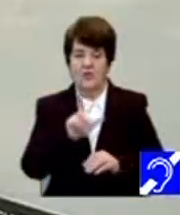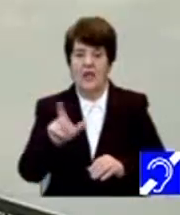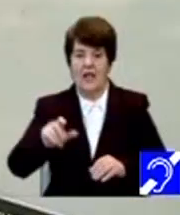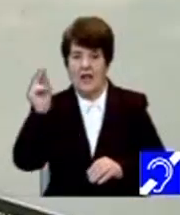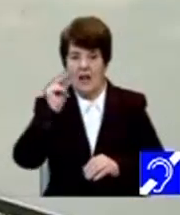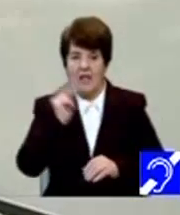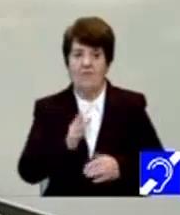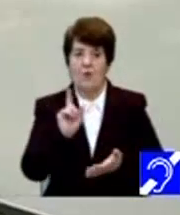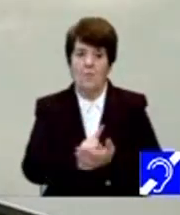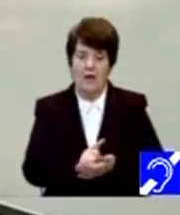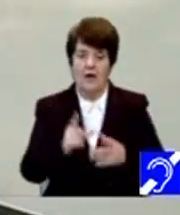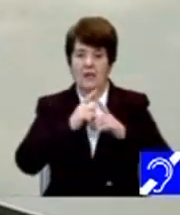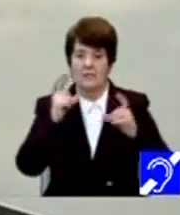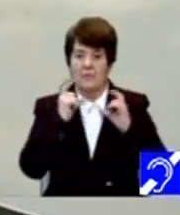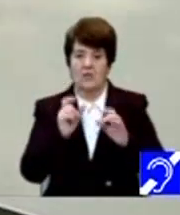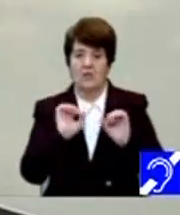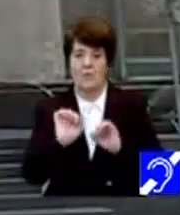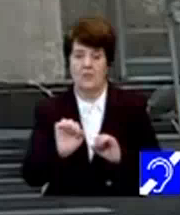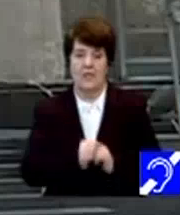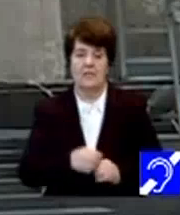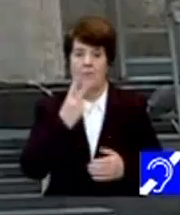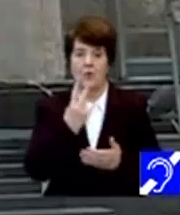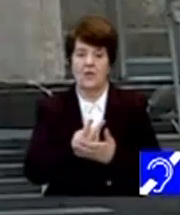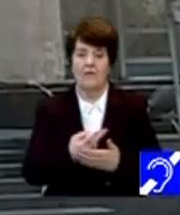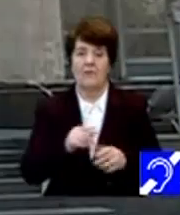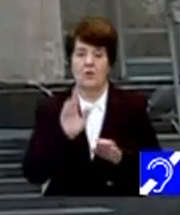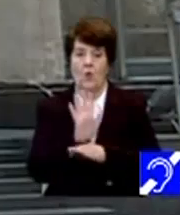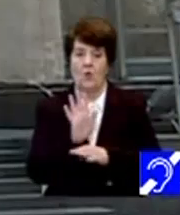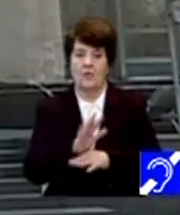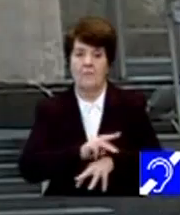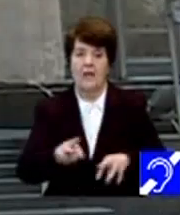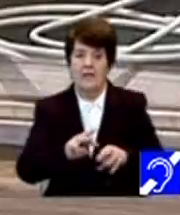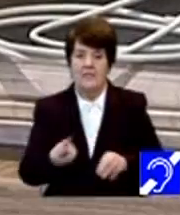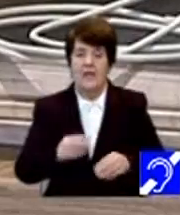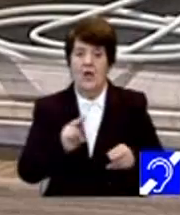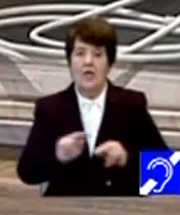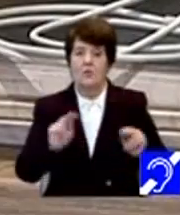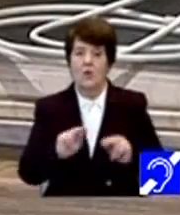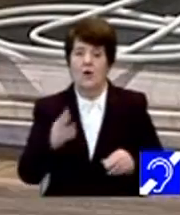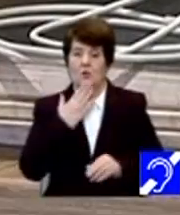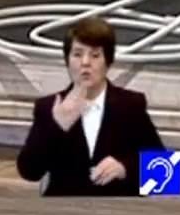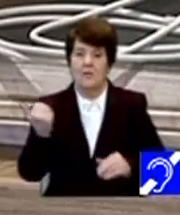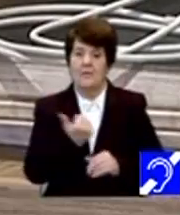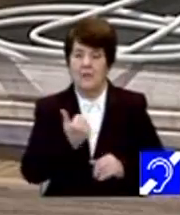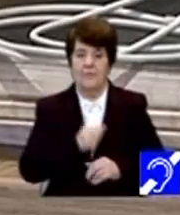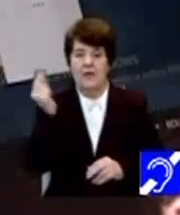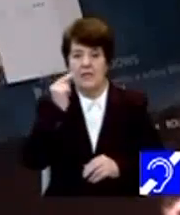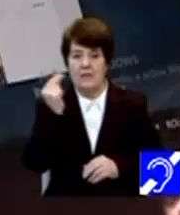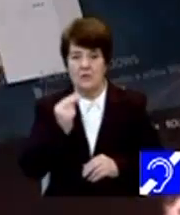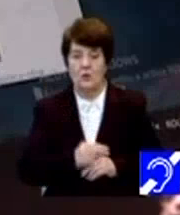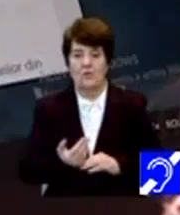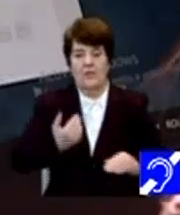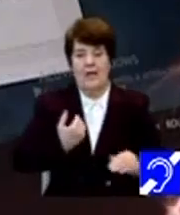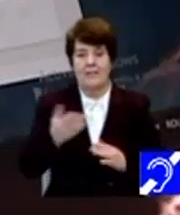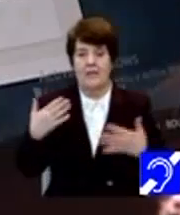clasele gimnaziale și liceale sunt obligați să poarte măști de protecție. Potrivit unui ordin al Ministerului Educației, ultima săptămână de